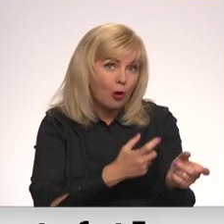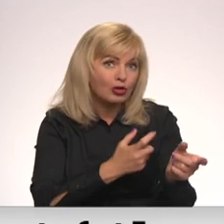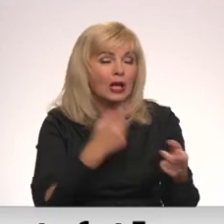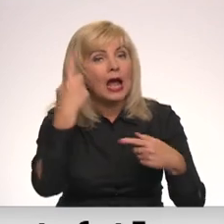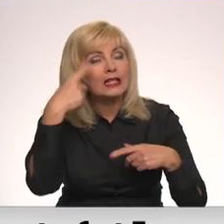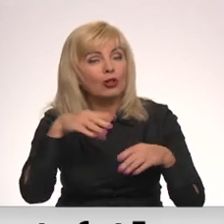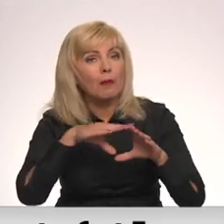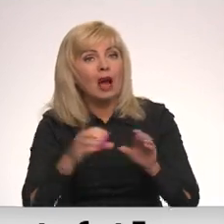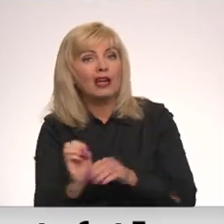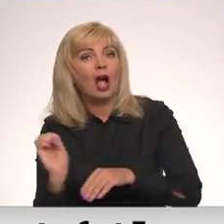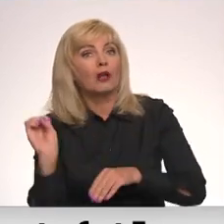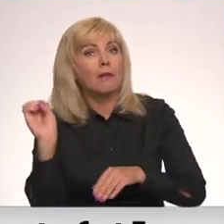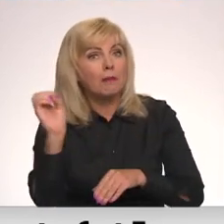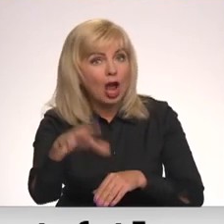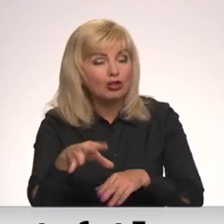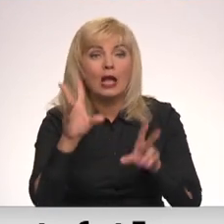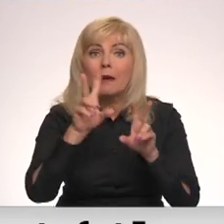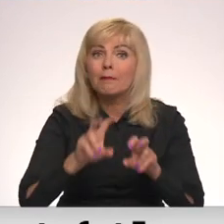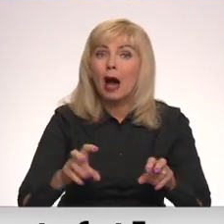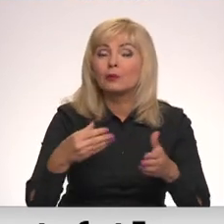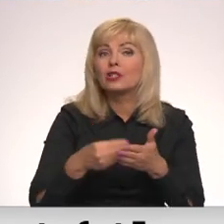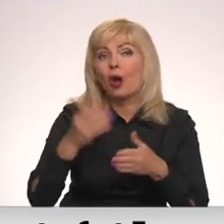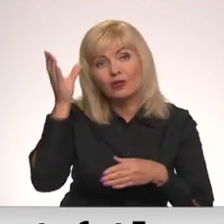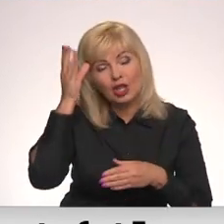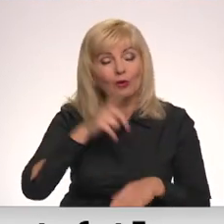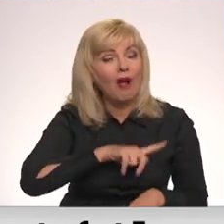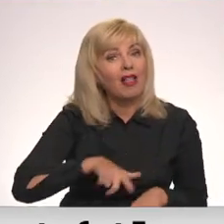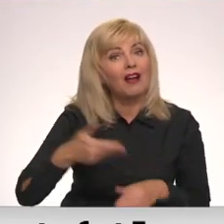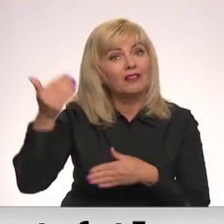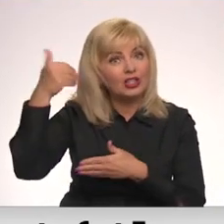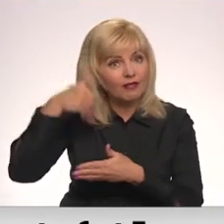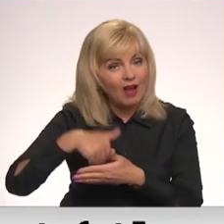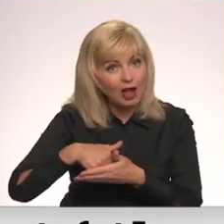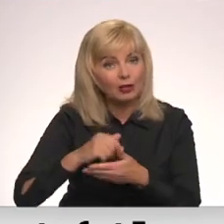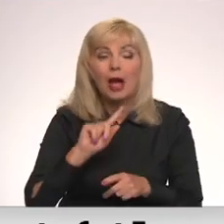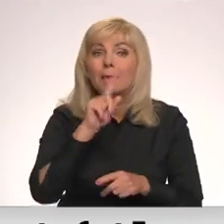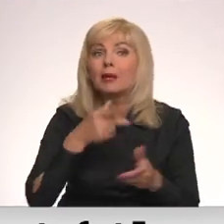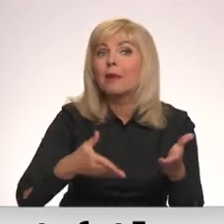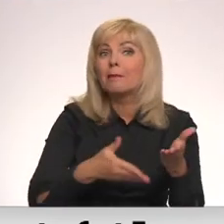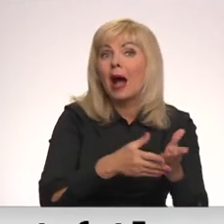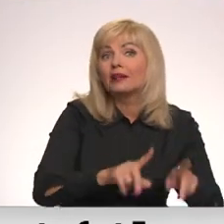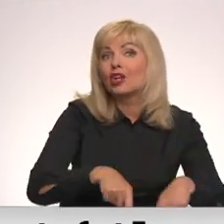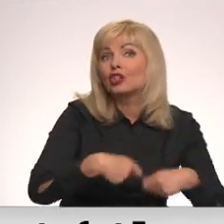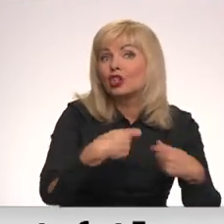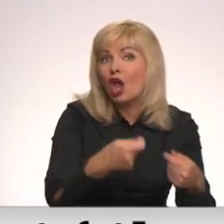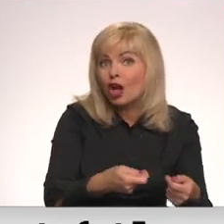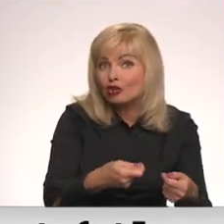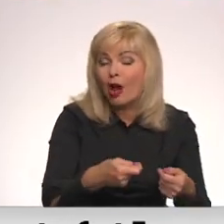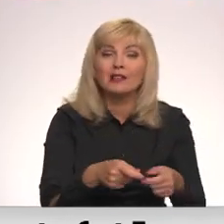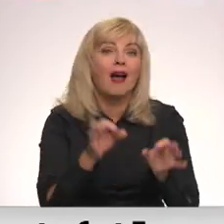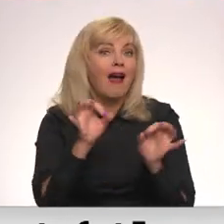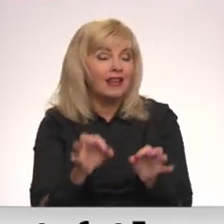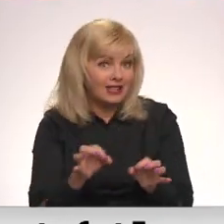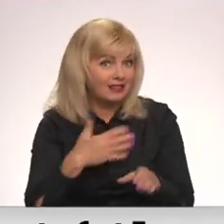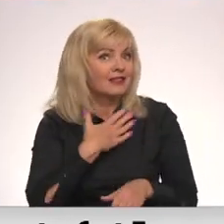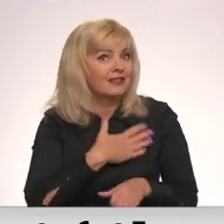improvizētas granātas mešanā, gan pārbaudot savas zināšanas par Latvijas vēsturi un pirmās palīdzības sniegšanā. Savukārt īsts